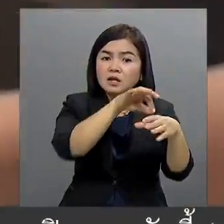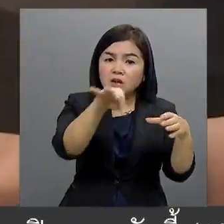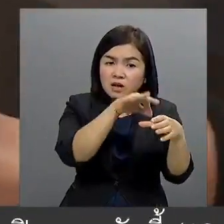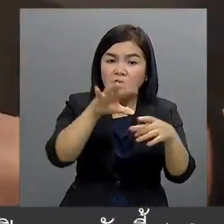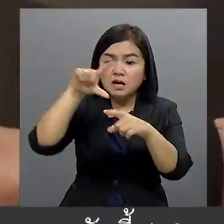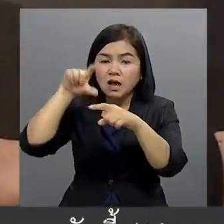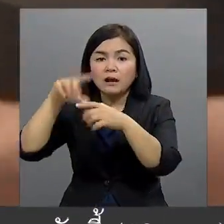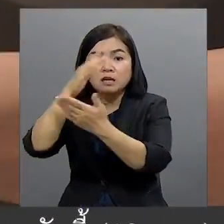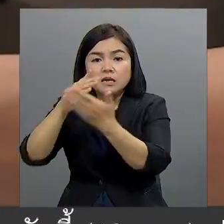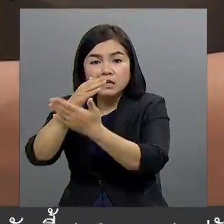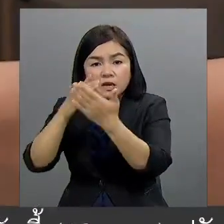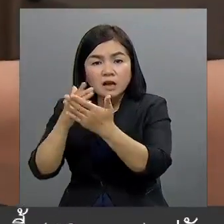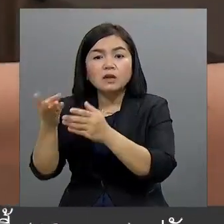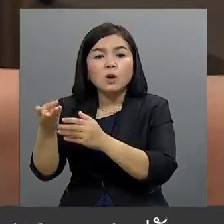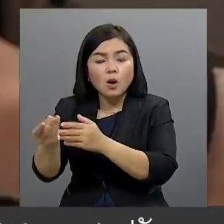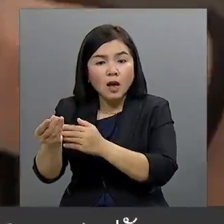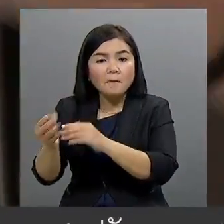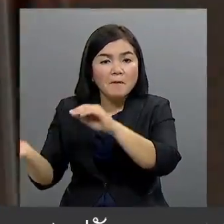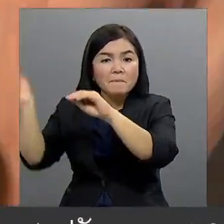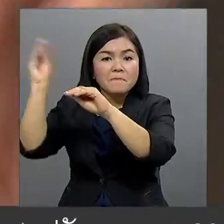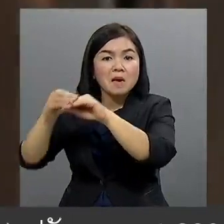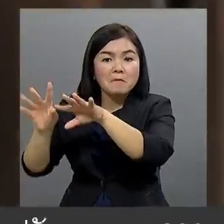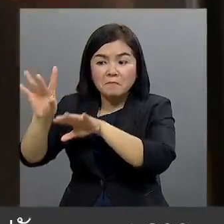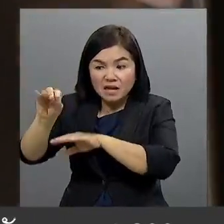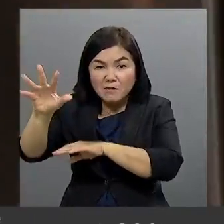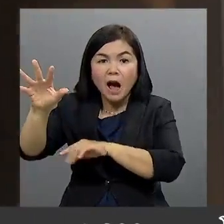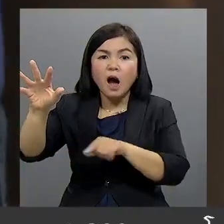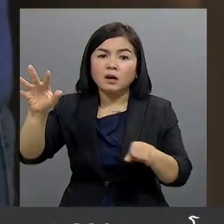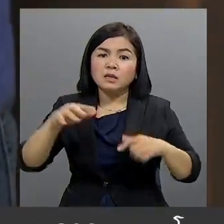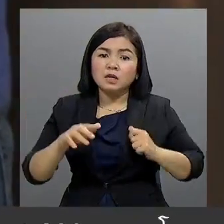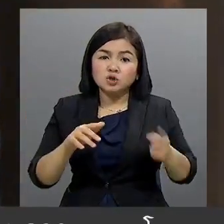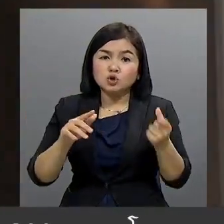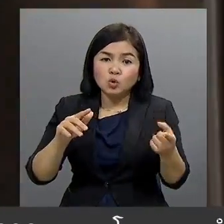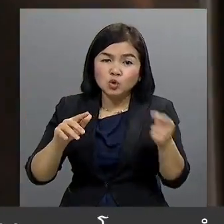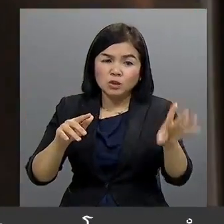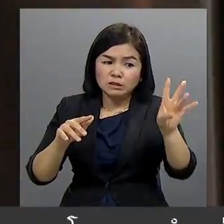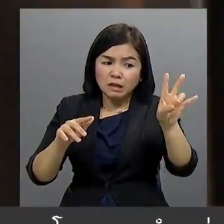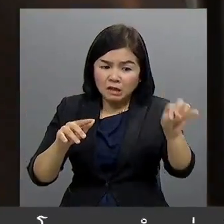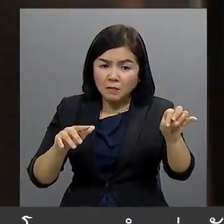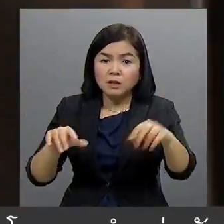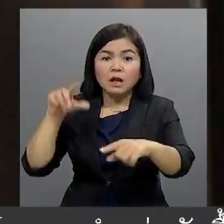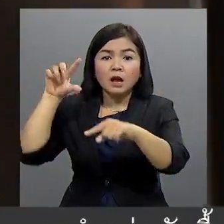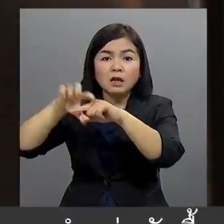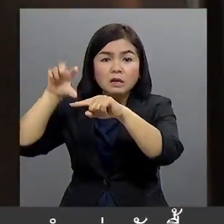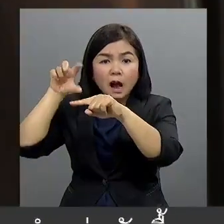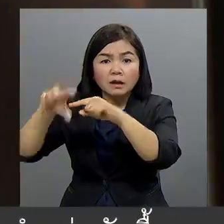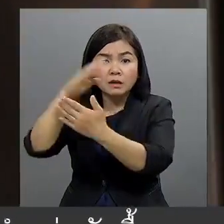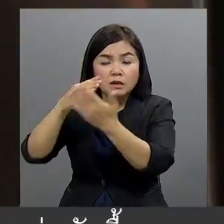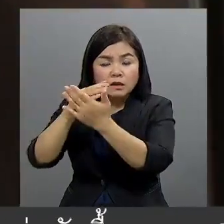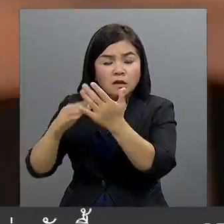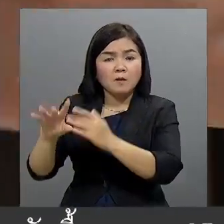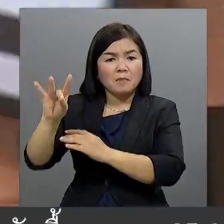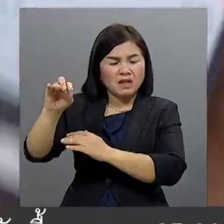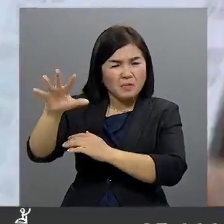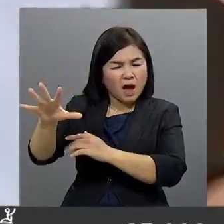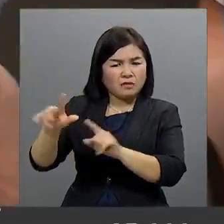ราคากจะปรับเป็ 85 บาทเรื่องนี้ก็เลยประสารไปที่กมกนค้าภายใน และกมกัค้าภายในกสง